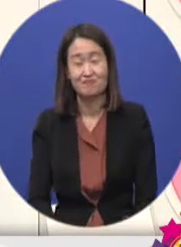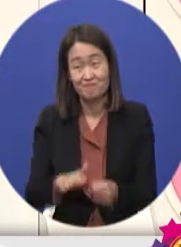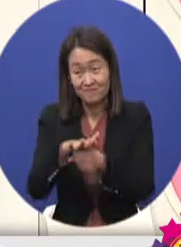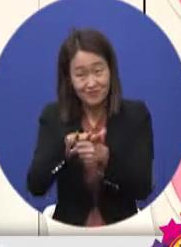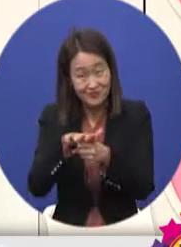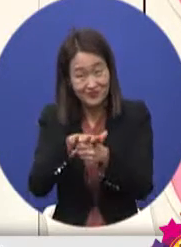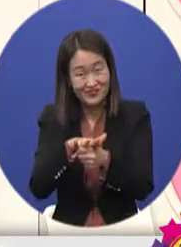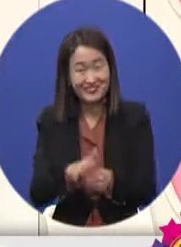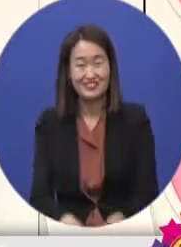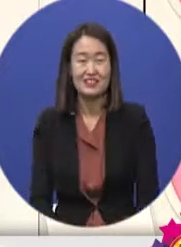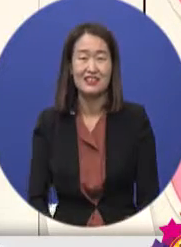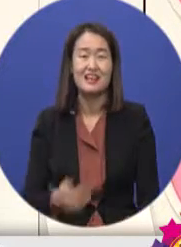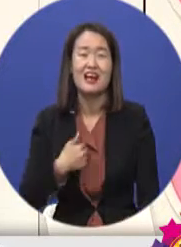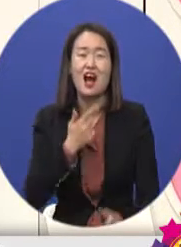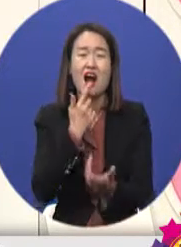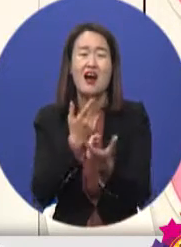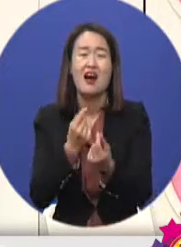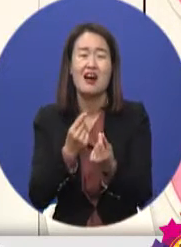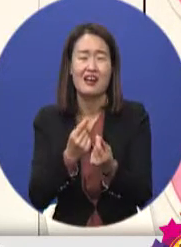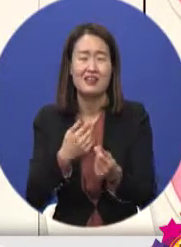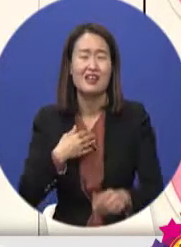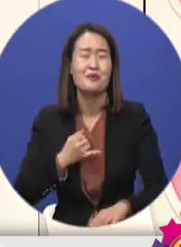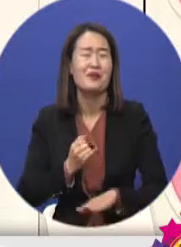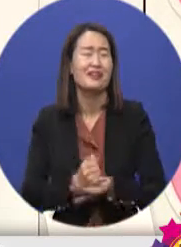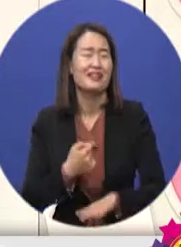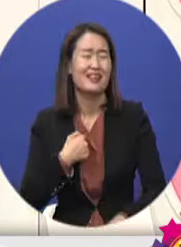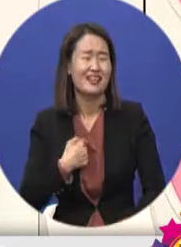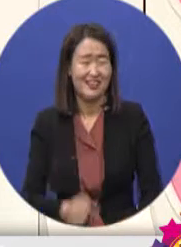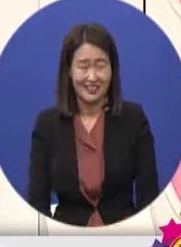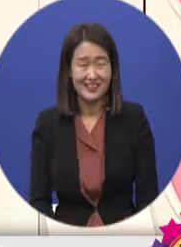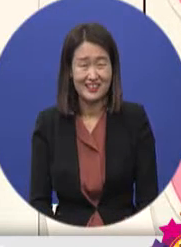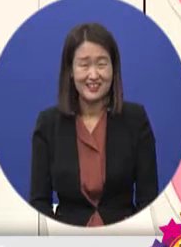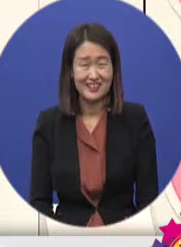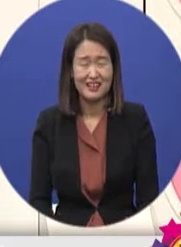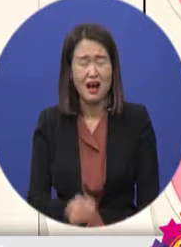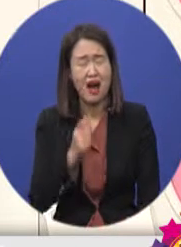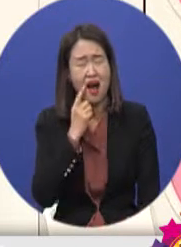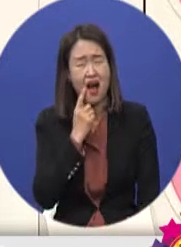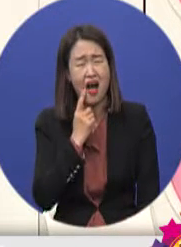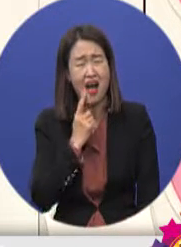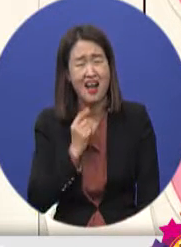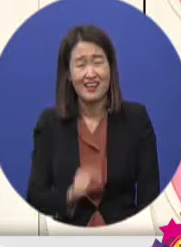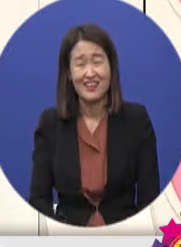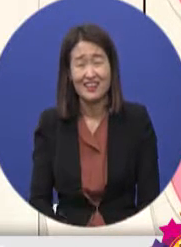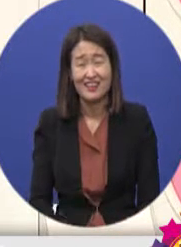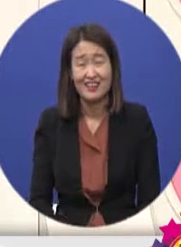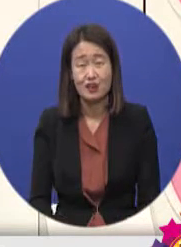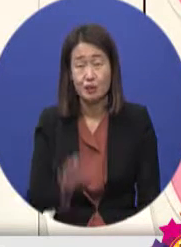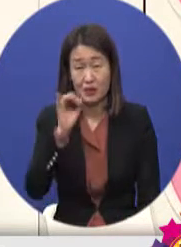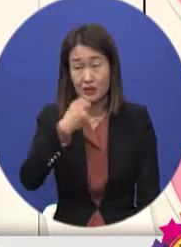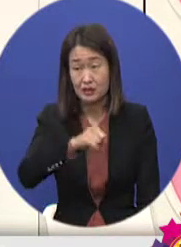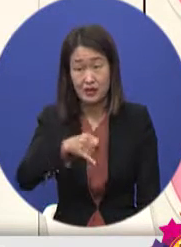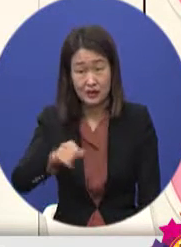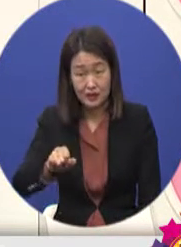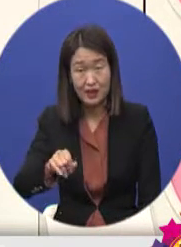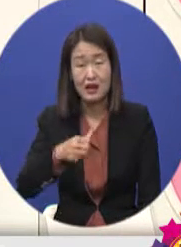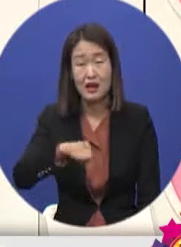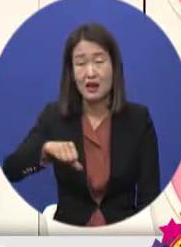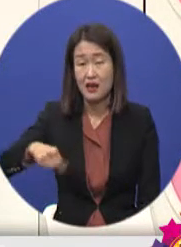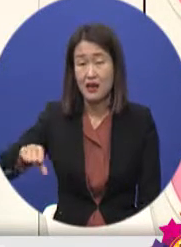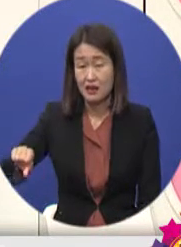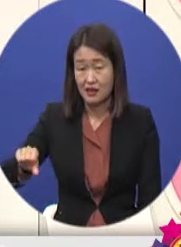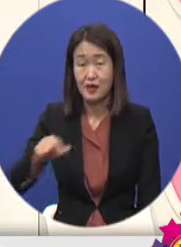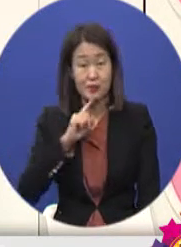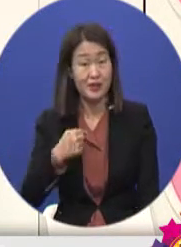사랑한다. 그래요. 저도 막내딸이거든요. 예. 아유 부럽네요. 혹시 그래도 딸이 둘에다가 아들이